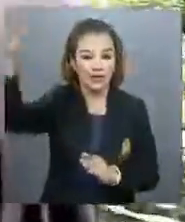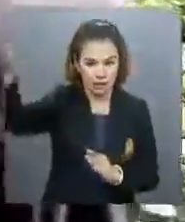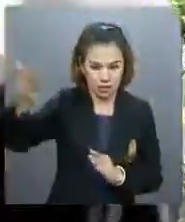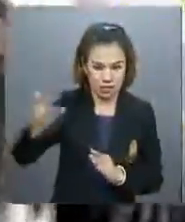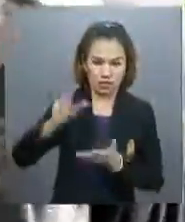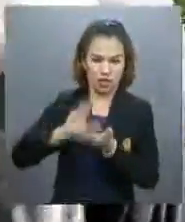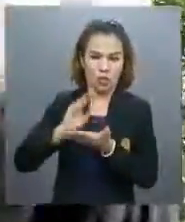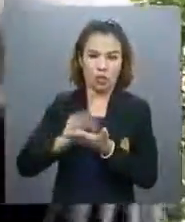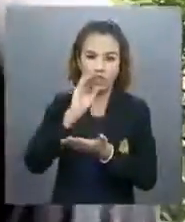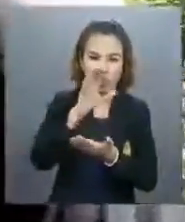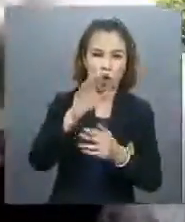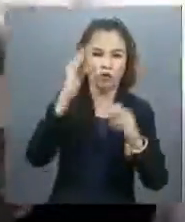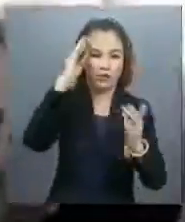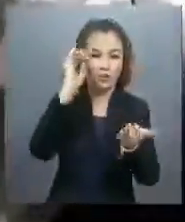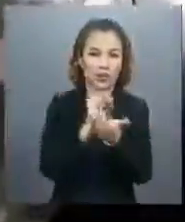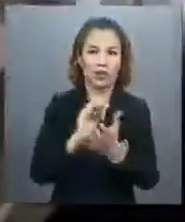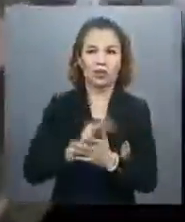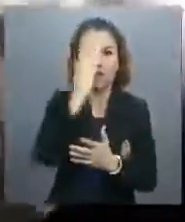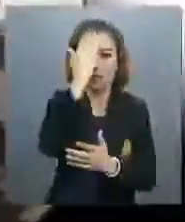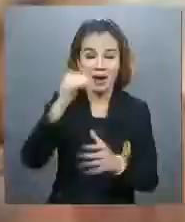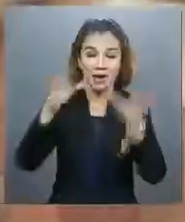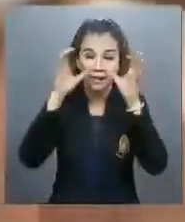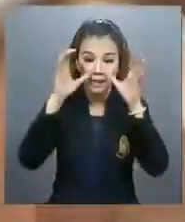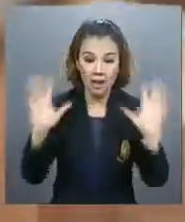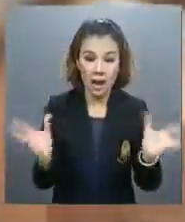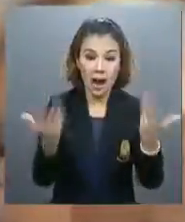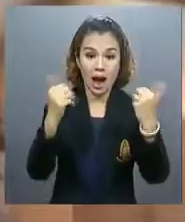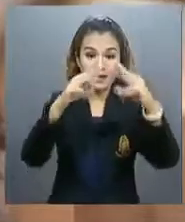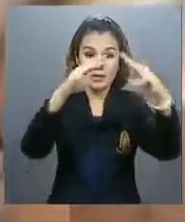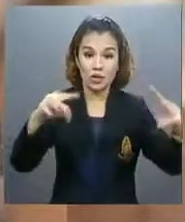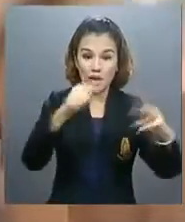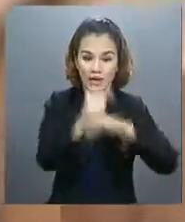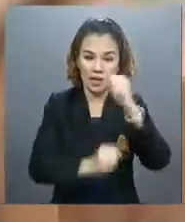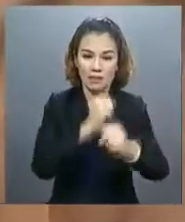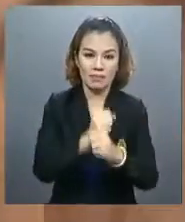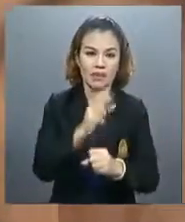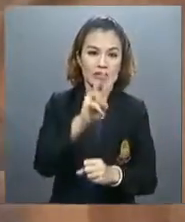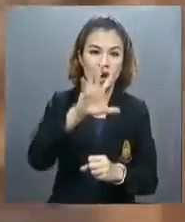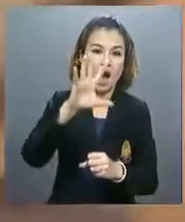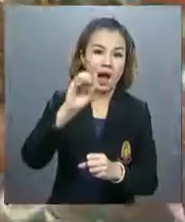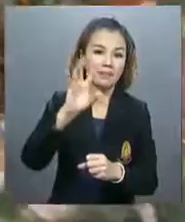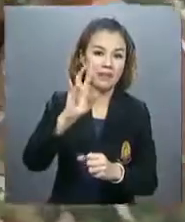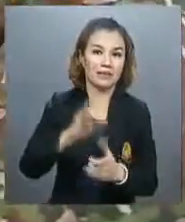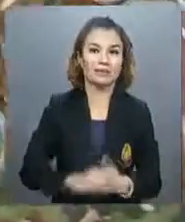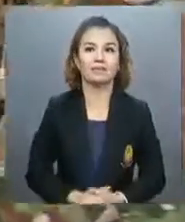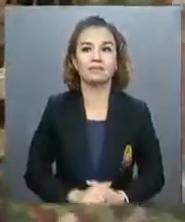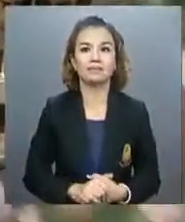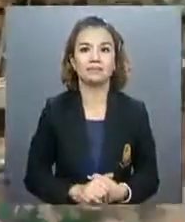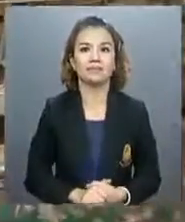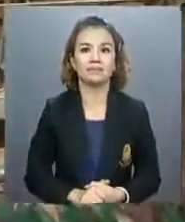ำนะคะเพื่อเป็นพยานยืนยันกรณีเรื่องเสือที่หายไปจากวัดในช่วงปี2557ด้วยค่ะ